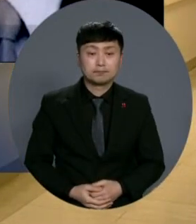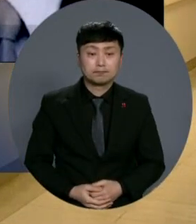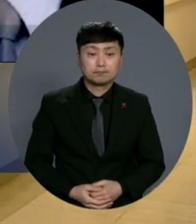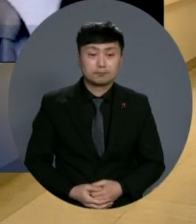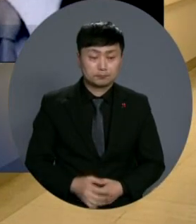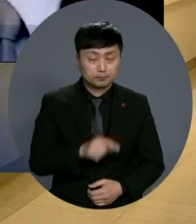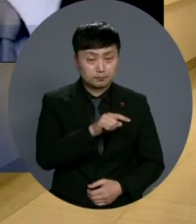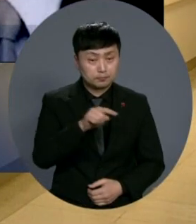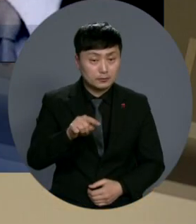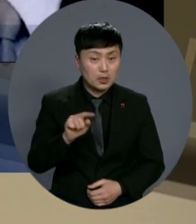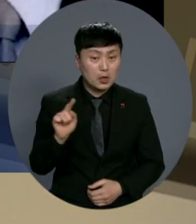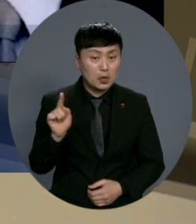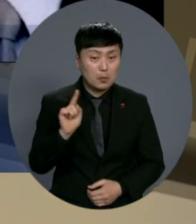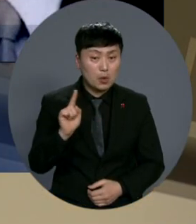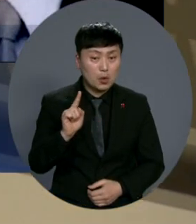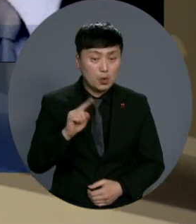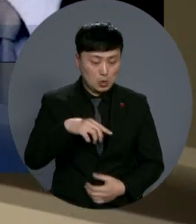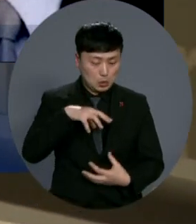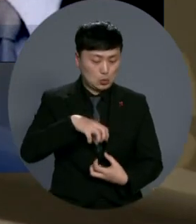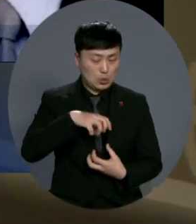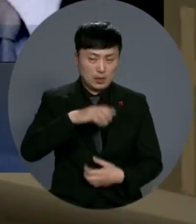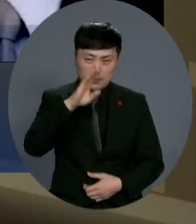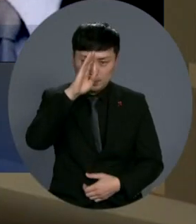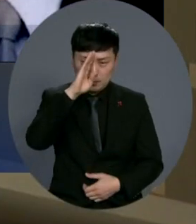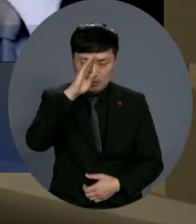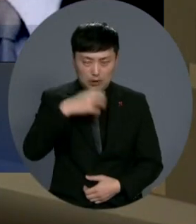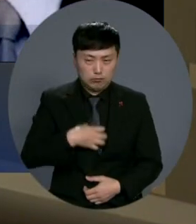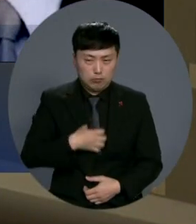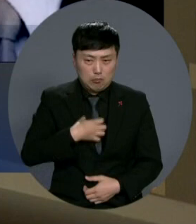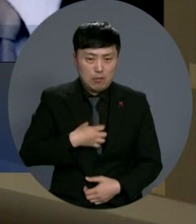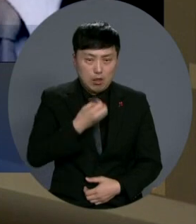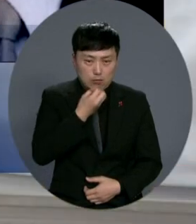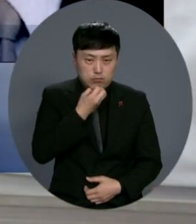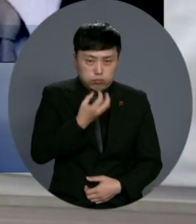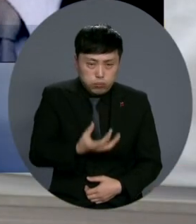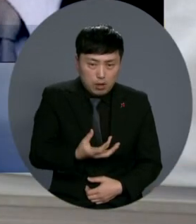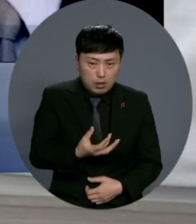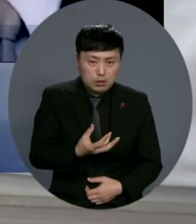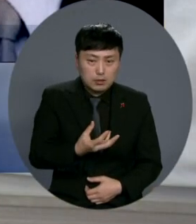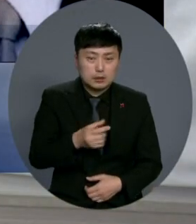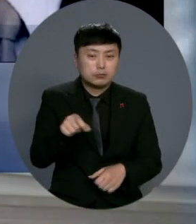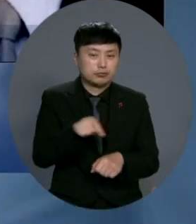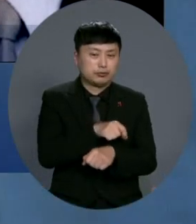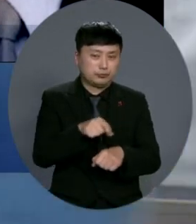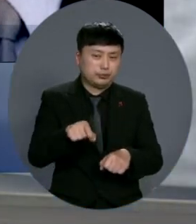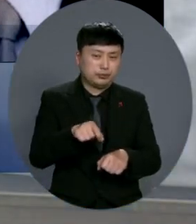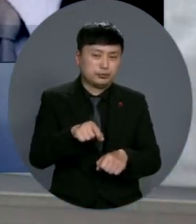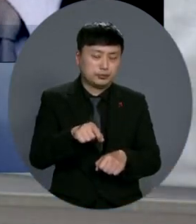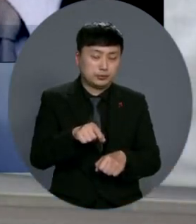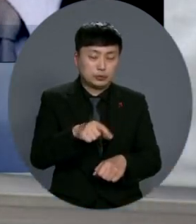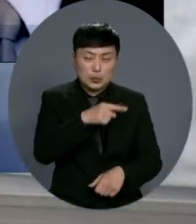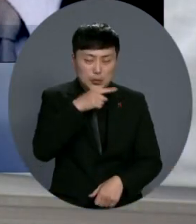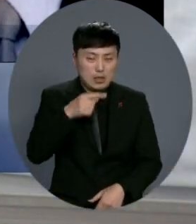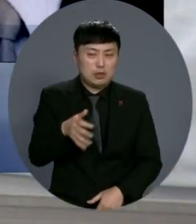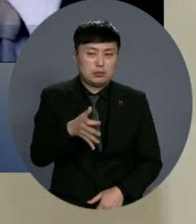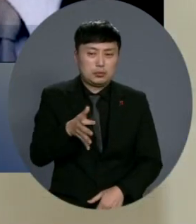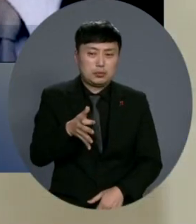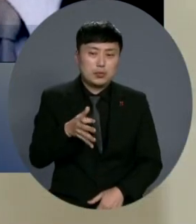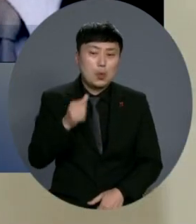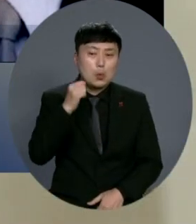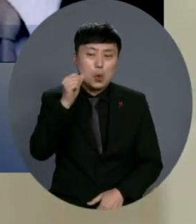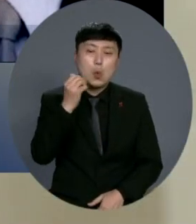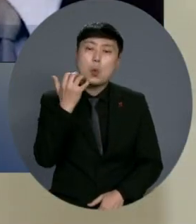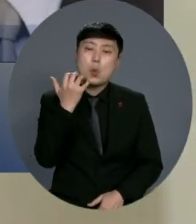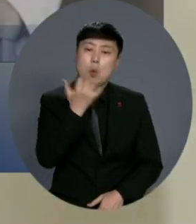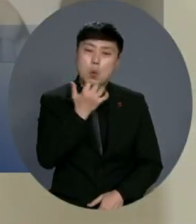있으셨던 증상이 소화기 증상이 좀 먼저 좀 나타났거든요. 구역질 나고 아주 특징적인 증상이 이제 요 소변 색깔이 이제 콜라색 소변 색깔이 나오면서 이제